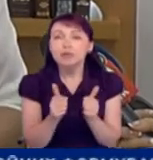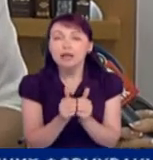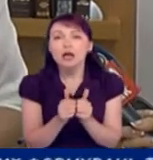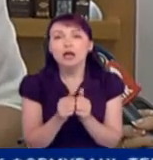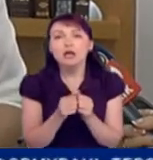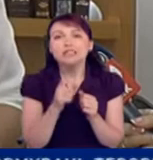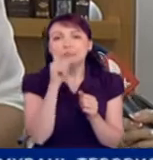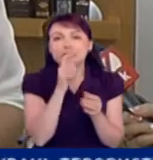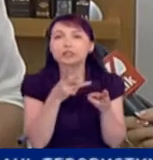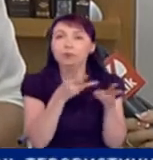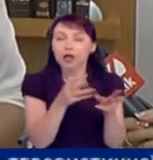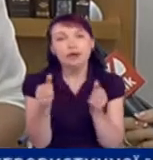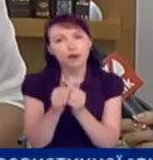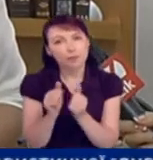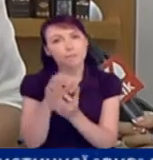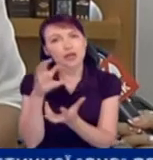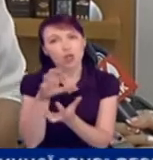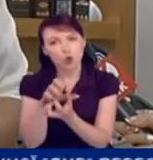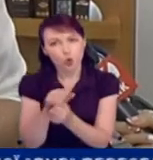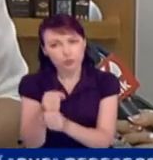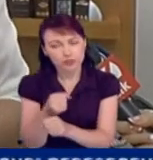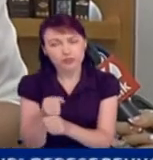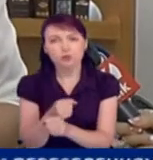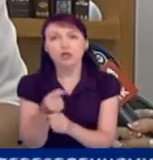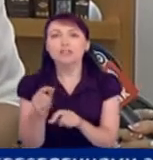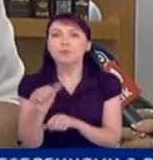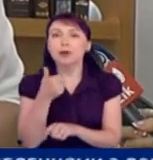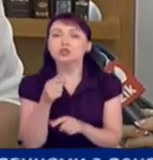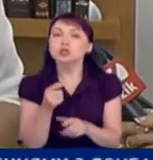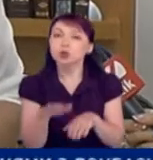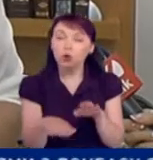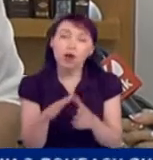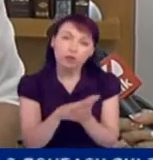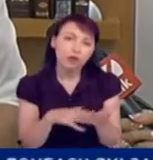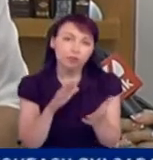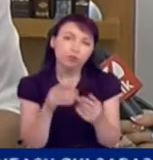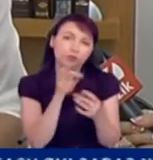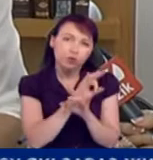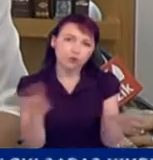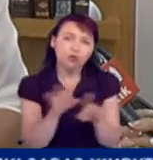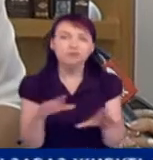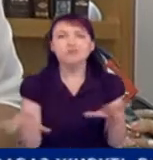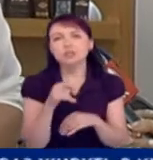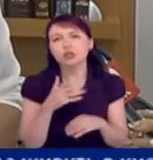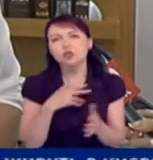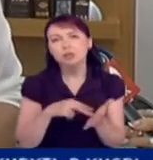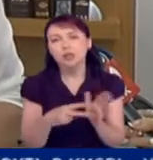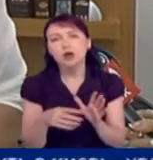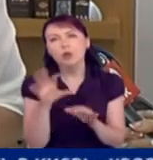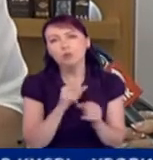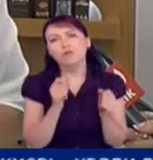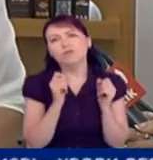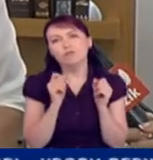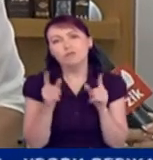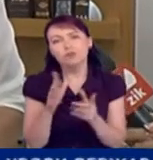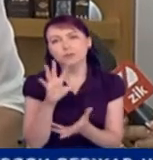сміттєспального заводу. І це перший крок. І вже далі будемо презентувати всі наші плани, що стосуються утилізації. Робимо